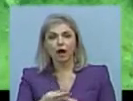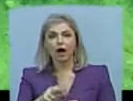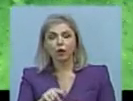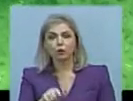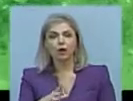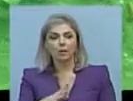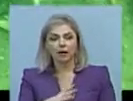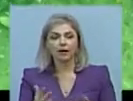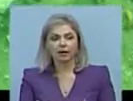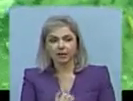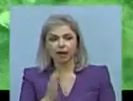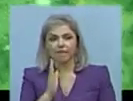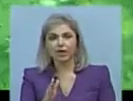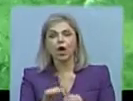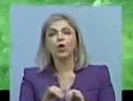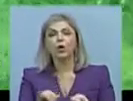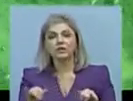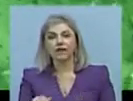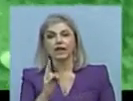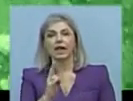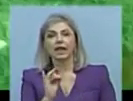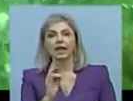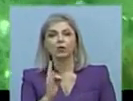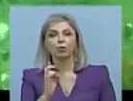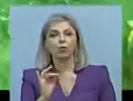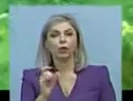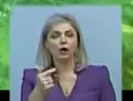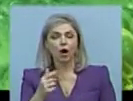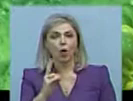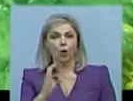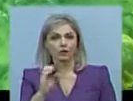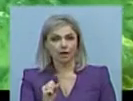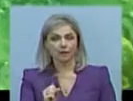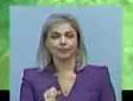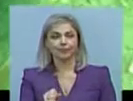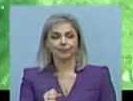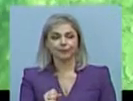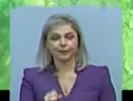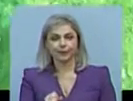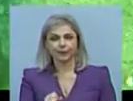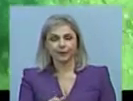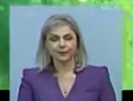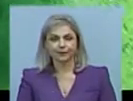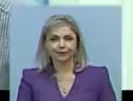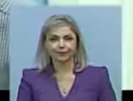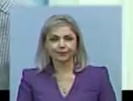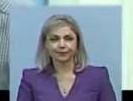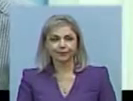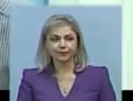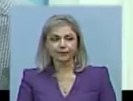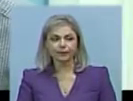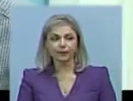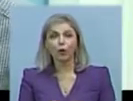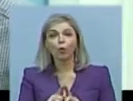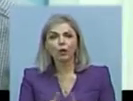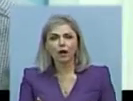вже розвідок в акваторії Кімбрської коси біля Національного парку Білобережжя Святослава.